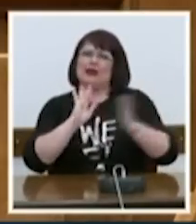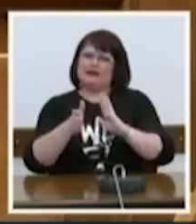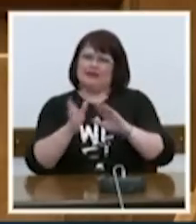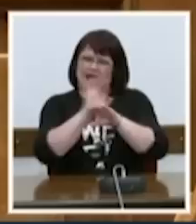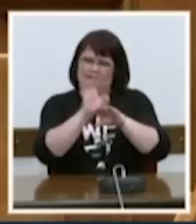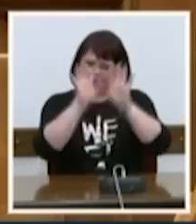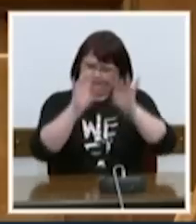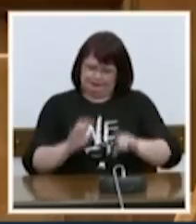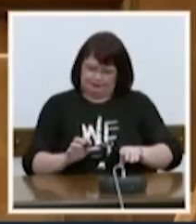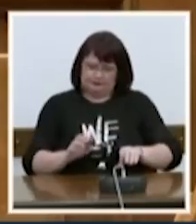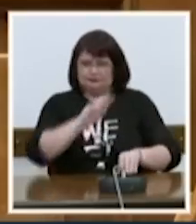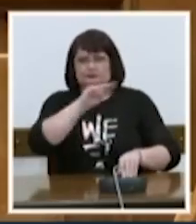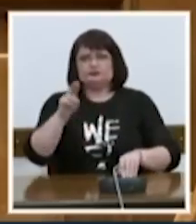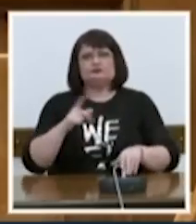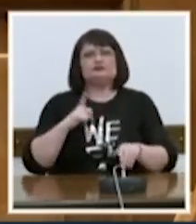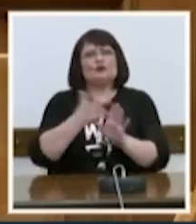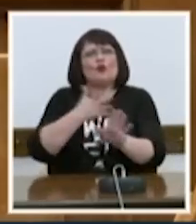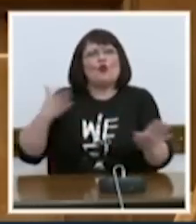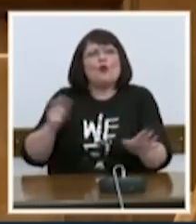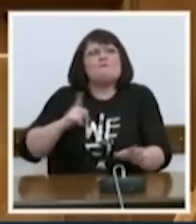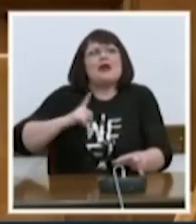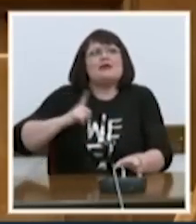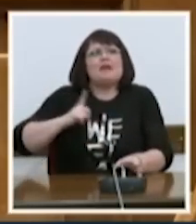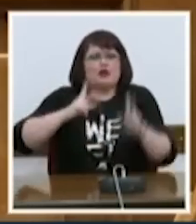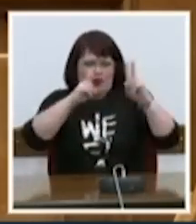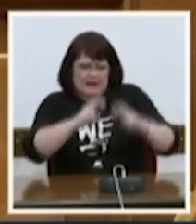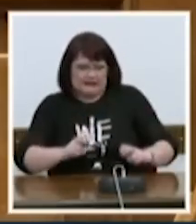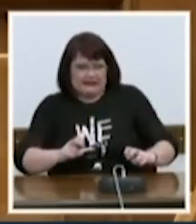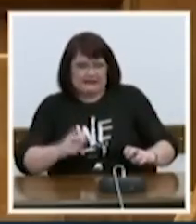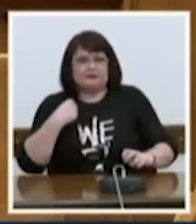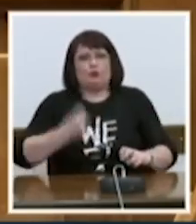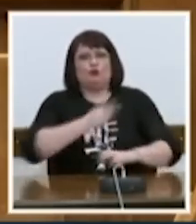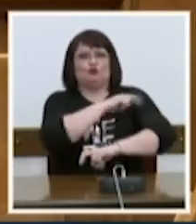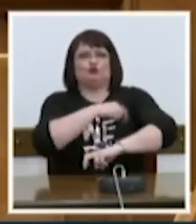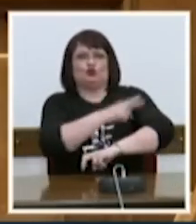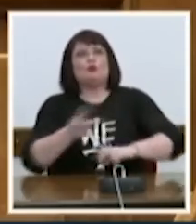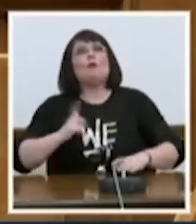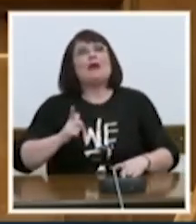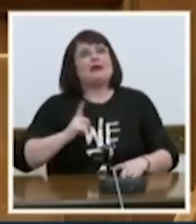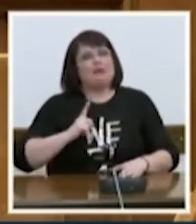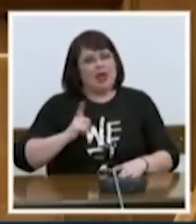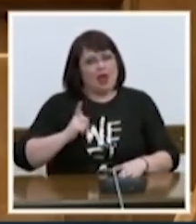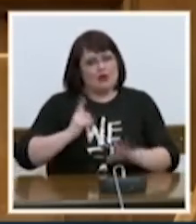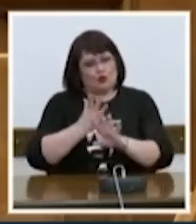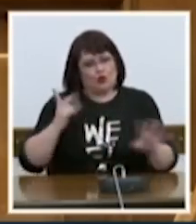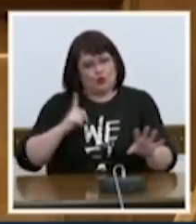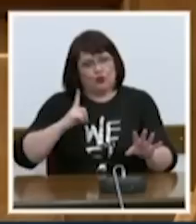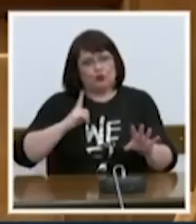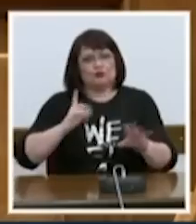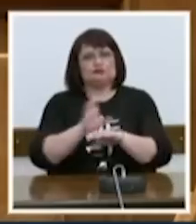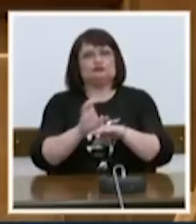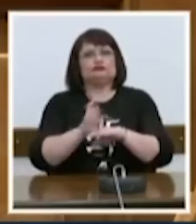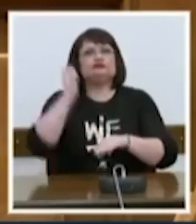τους μήνες αναμονής για μια εξέταση στα δημόσια νοσοκομεία. Οι ηλεκτρονικοί